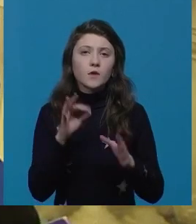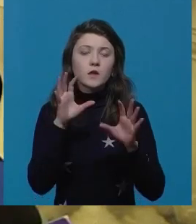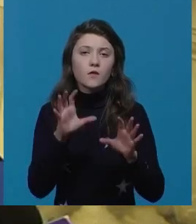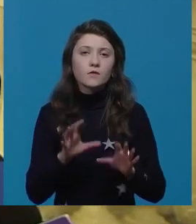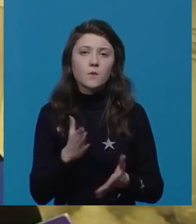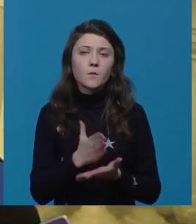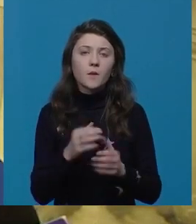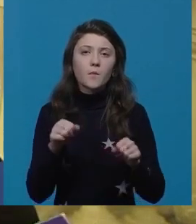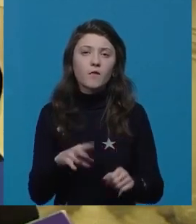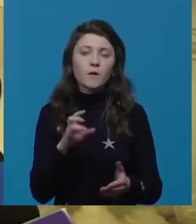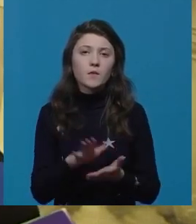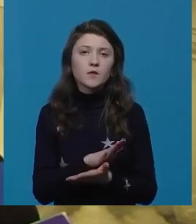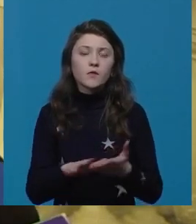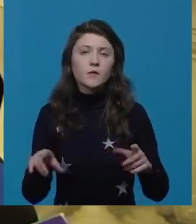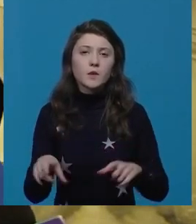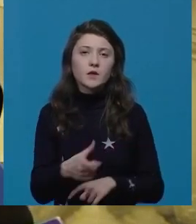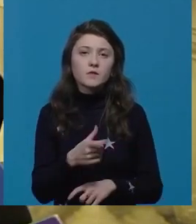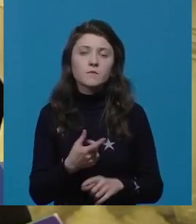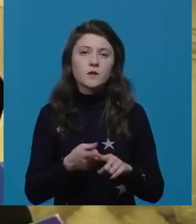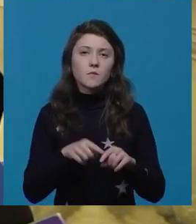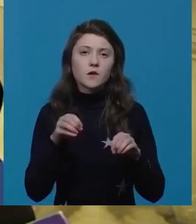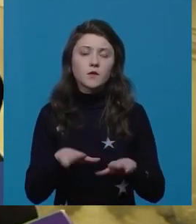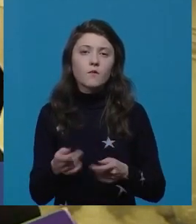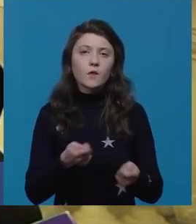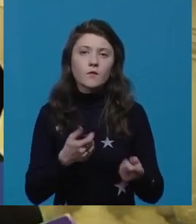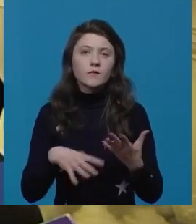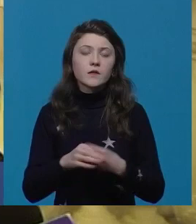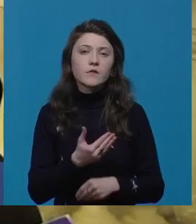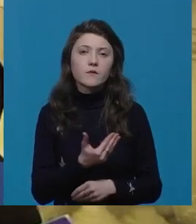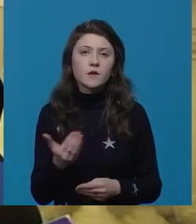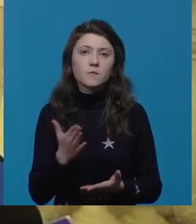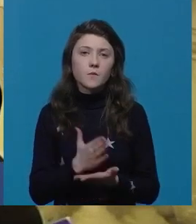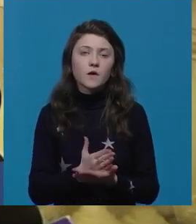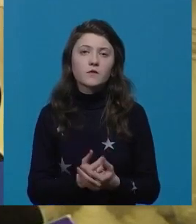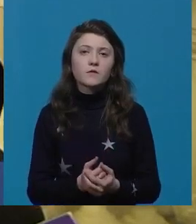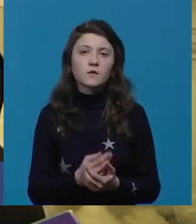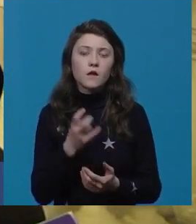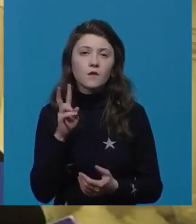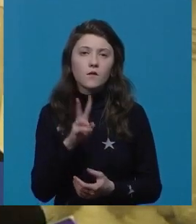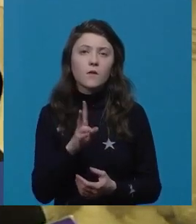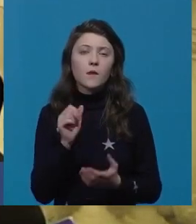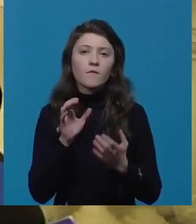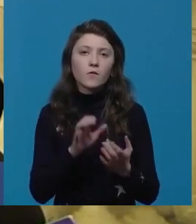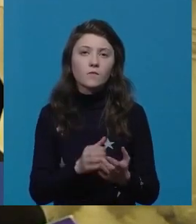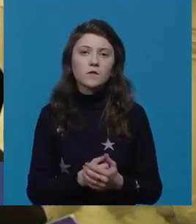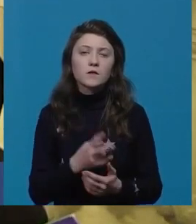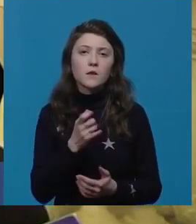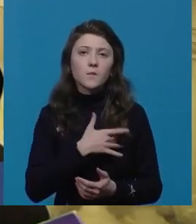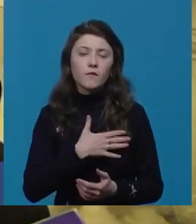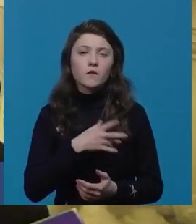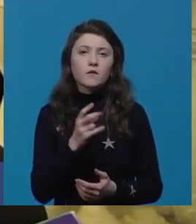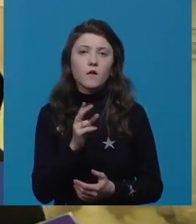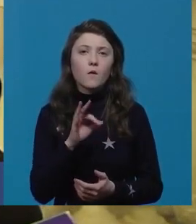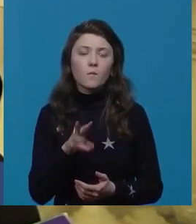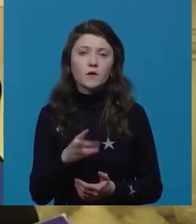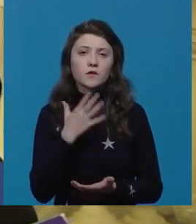право на безкоштовний проїзд. Даним рішенням врегульовано, всі вони мають на тролейбусах, на автобусах, на приватних, на комунальних